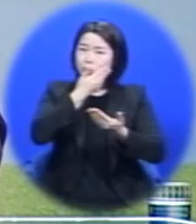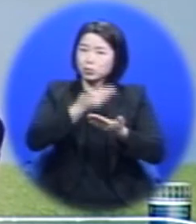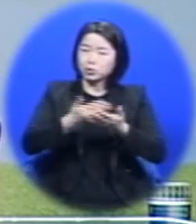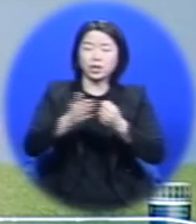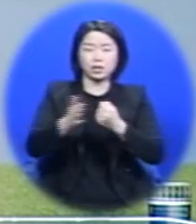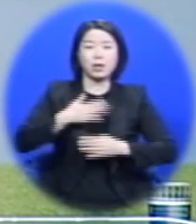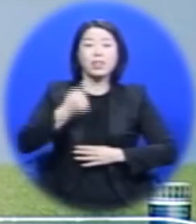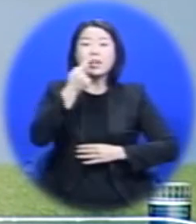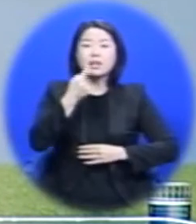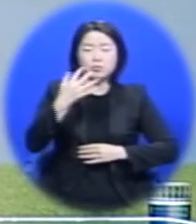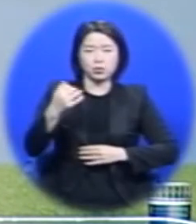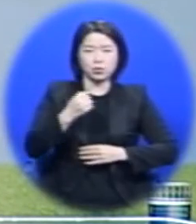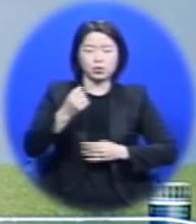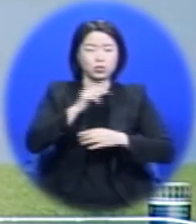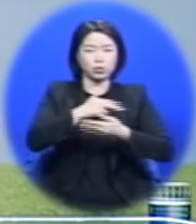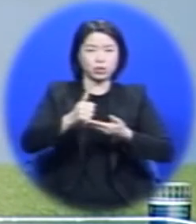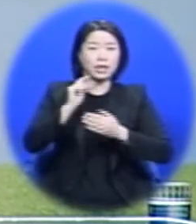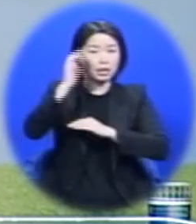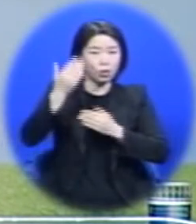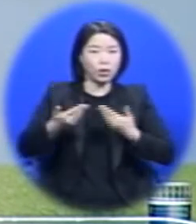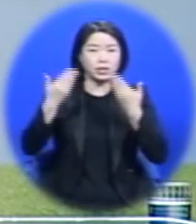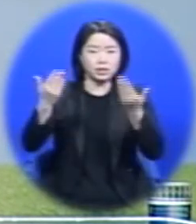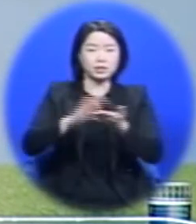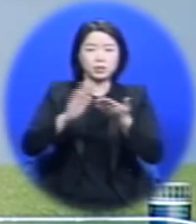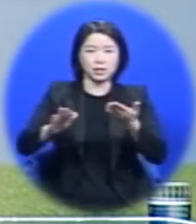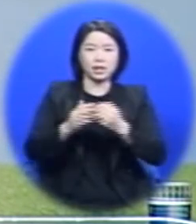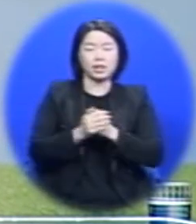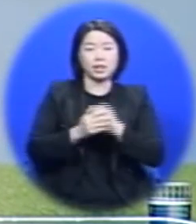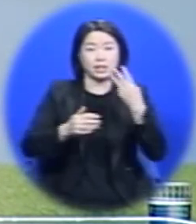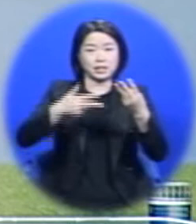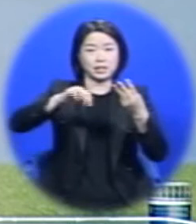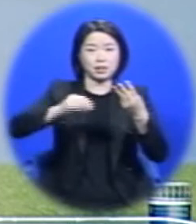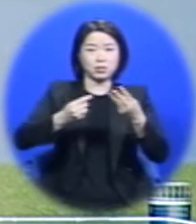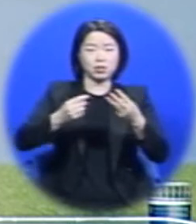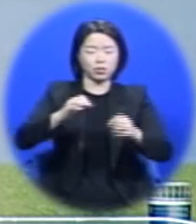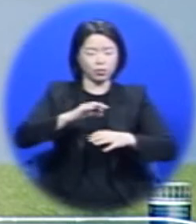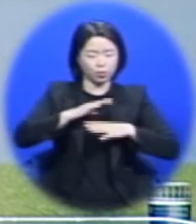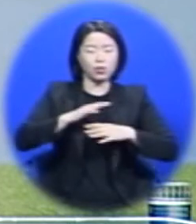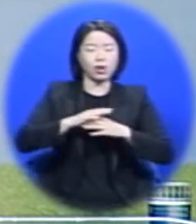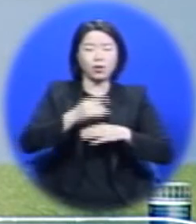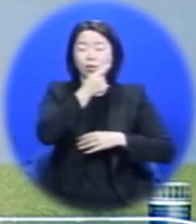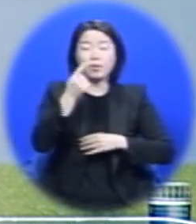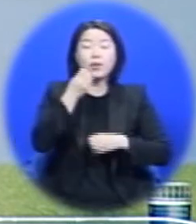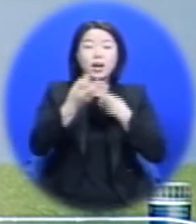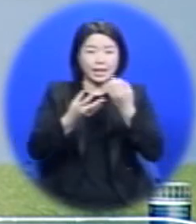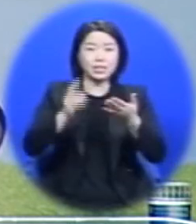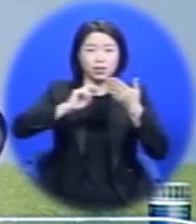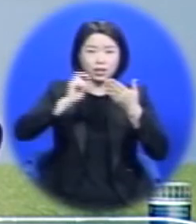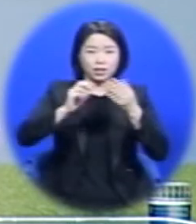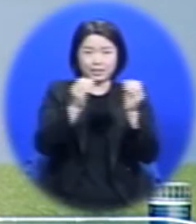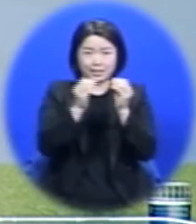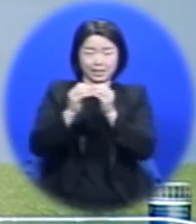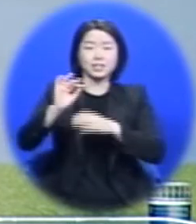내 입술로 주님께 영광을 돌립니다. 이 3절은 굉장히 놀라운 간증이고 찬양